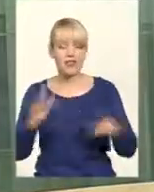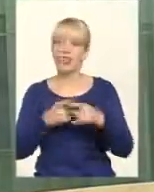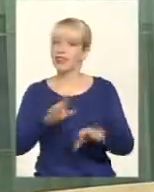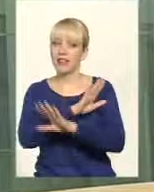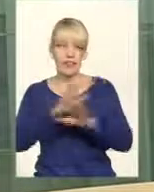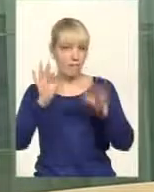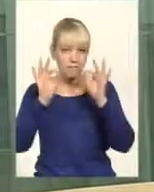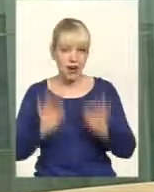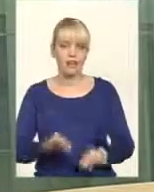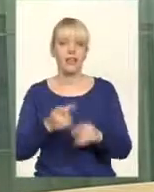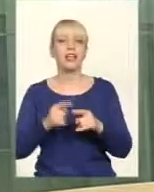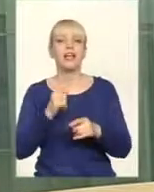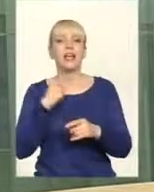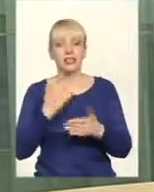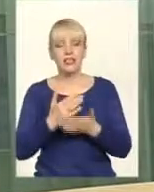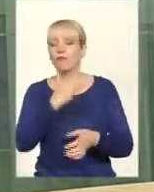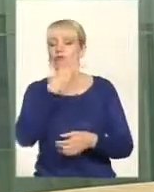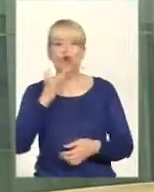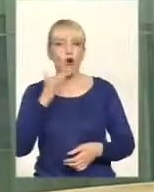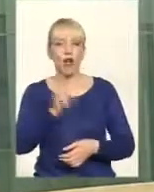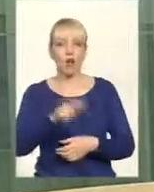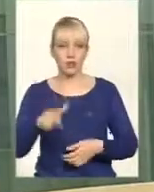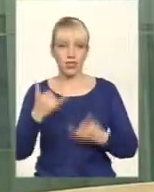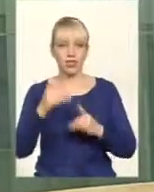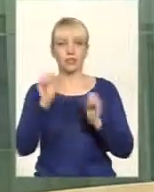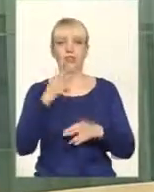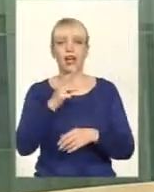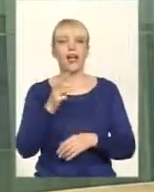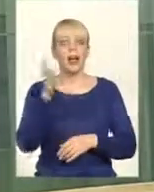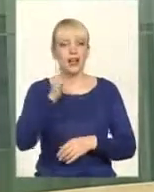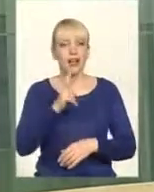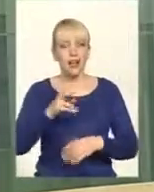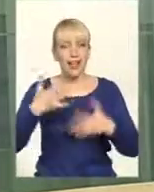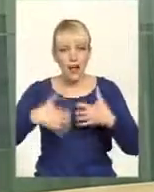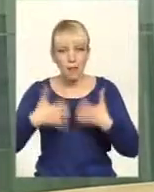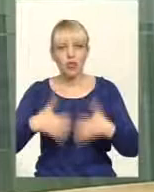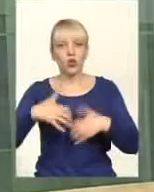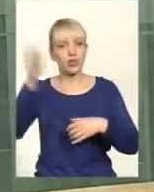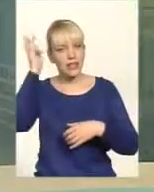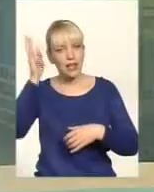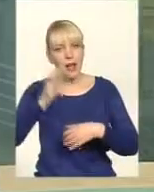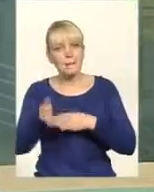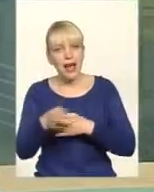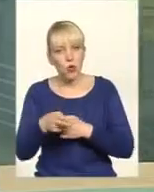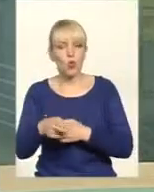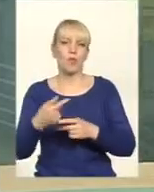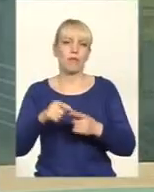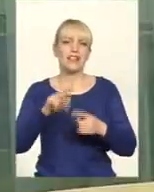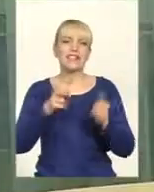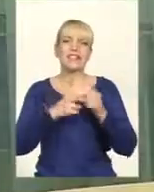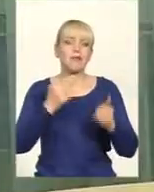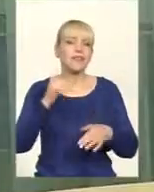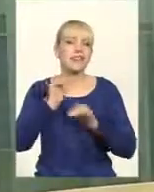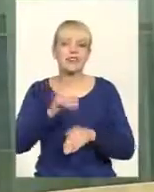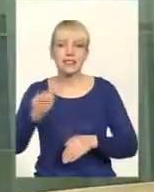знаю, как никто другой. Очень много людей вы можете сейчас увидеть в Краматорске, в Мариуполе, Красноармейске, многотысячные